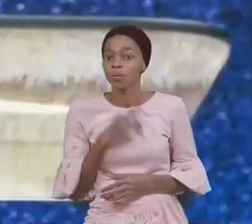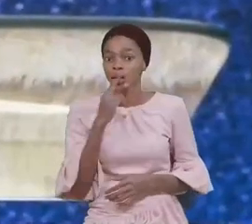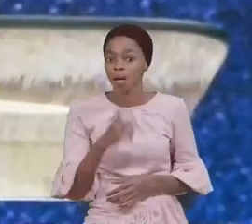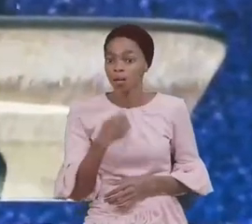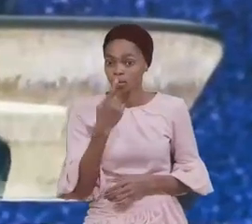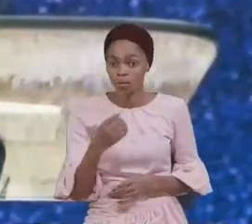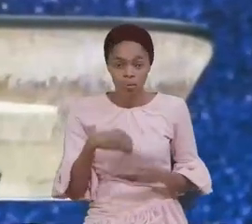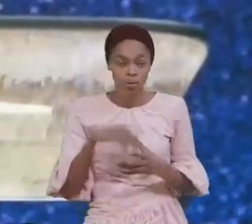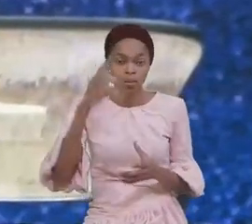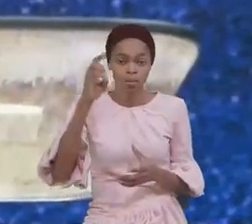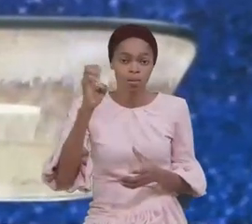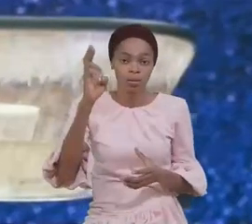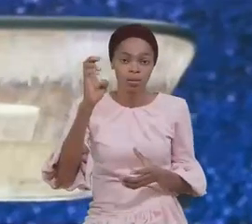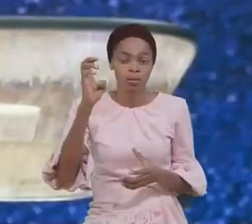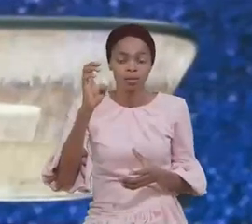C'est dit en